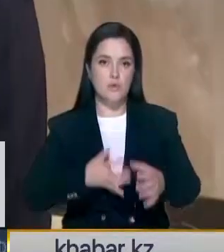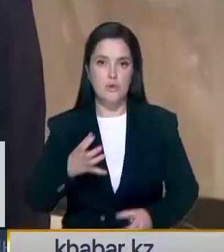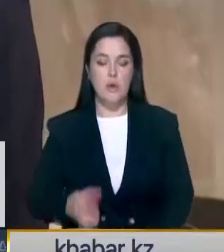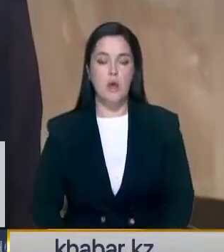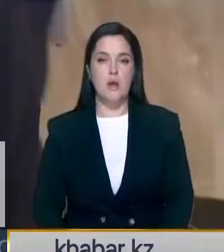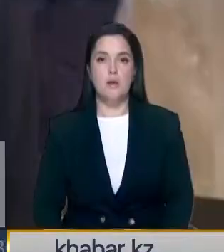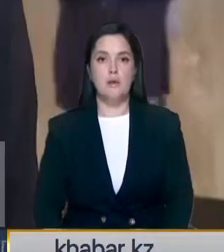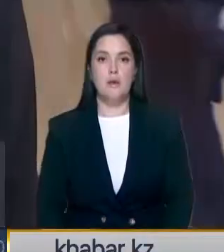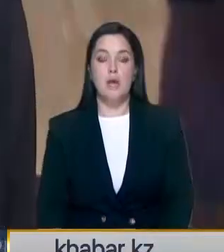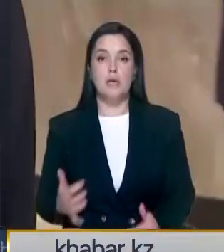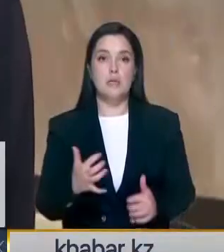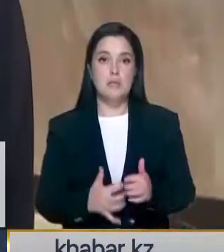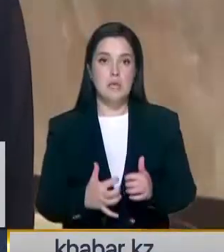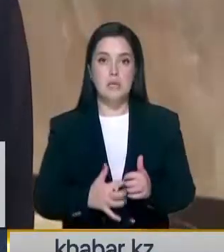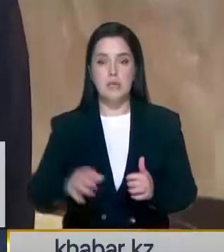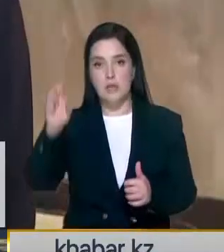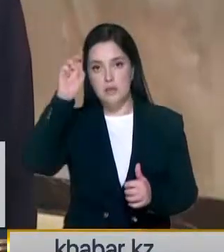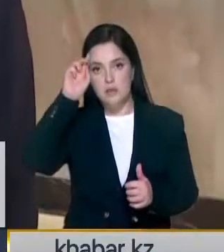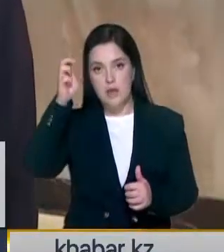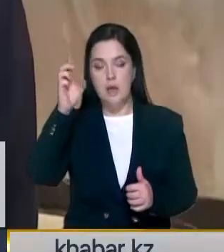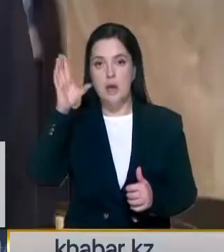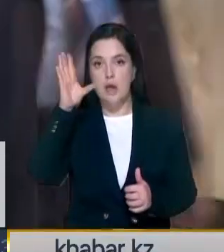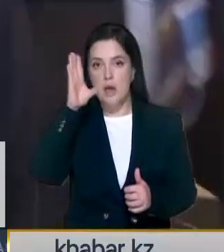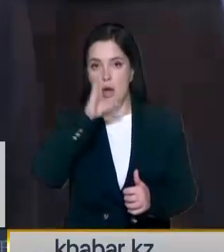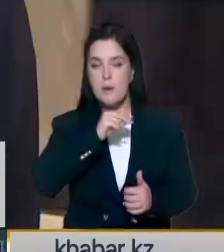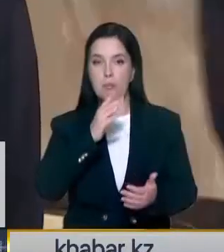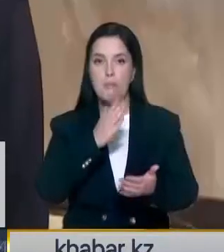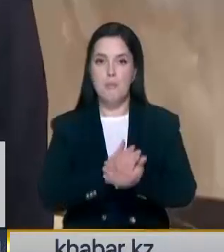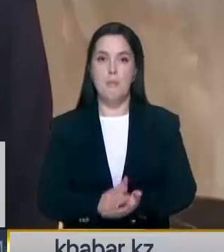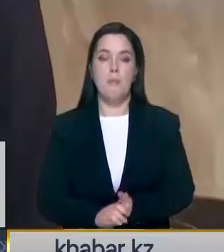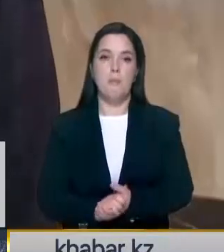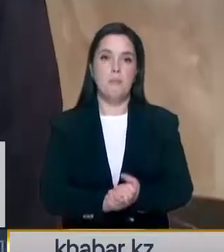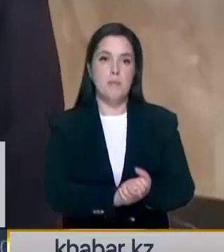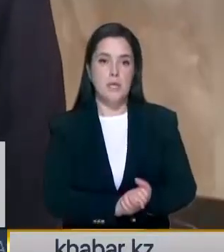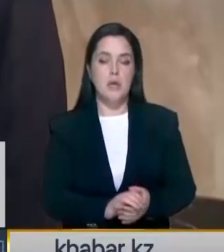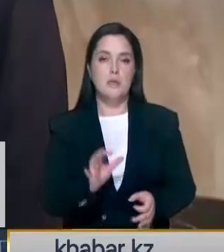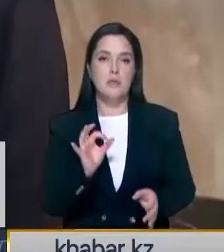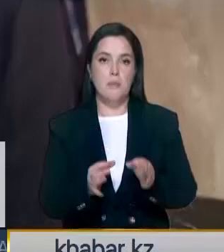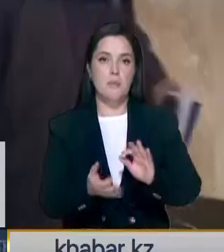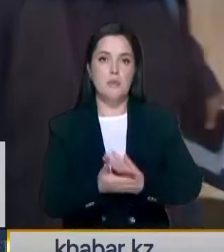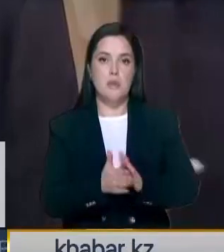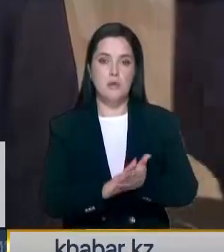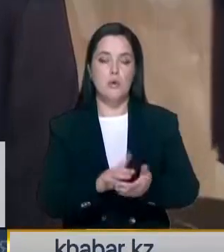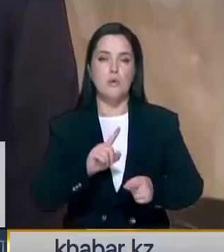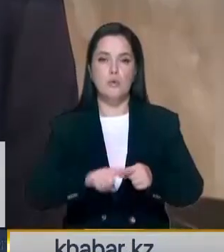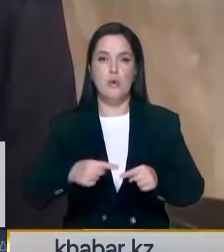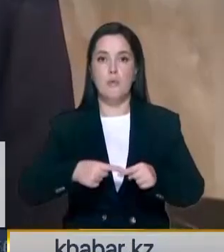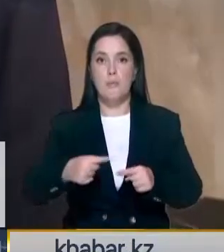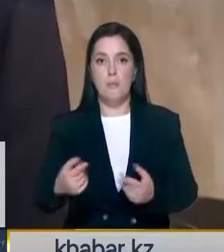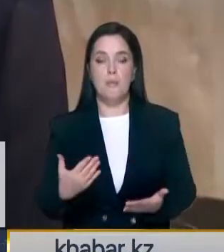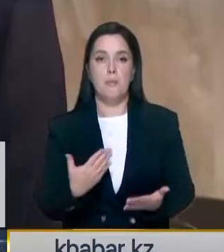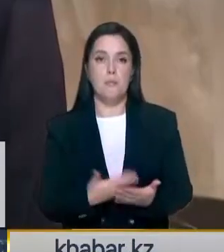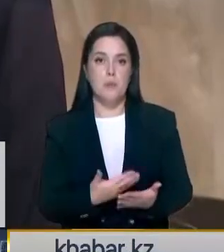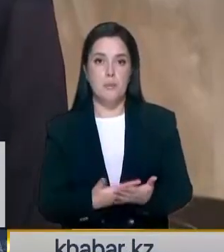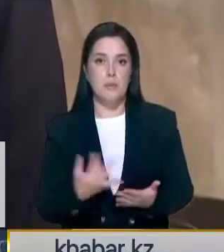Большим вызовом для средних держав выступает способность к установлению мира и стабилизации ситуации в ближайшем будущем. К примеру,